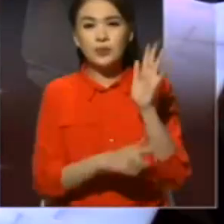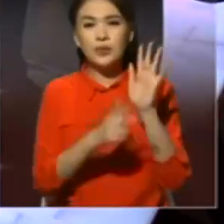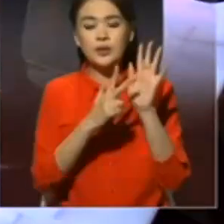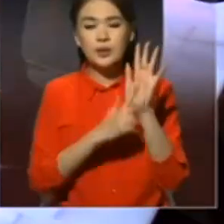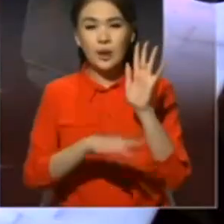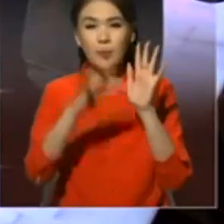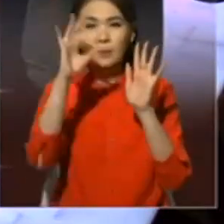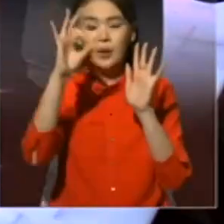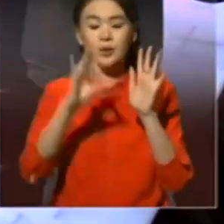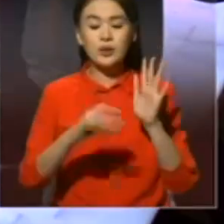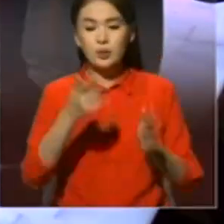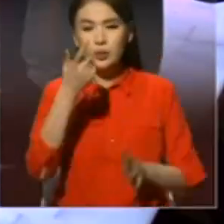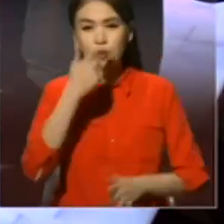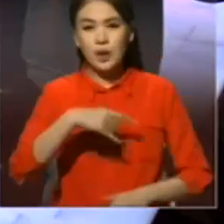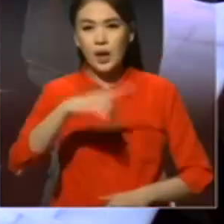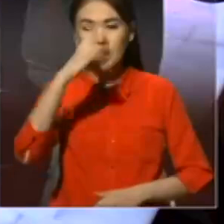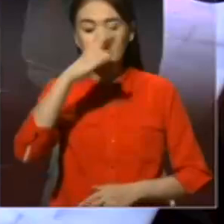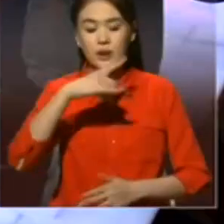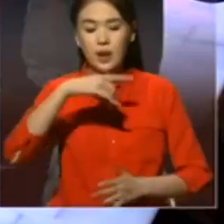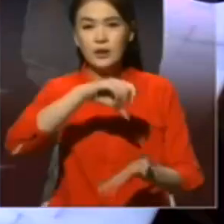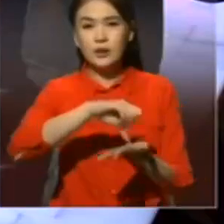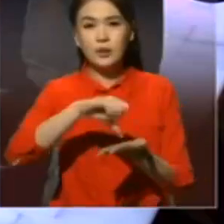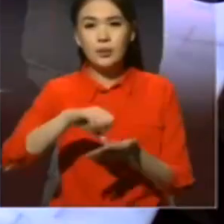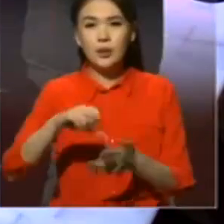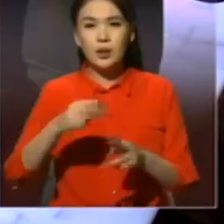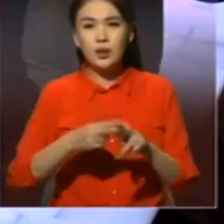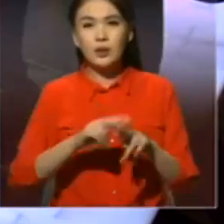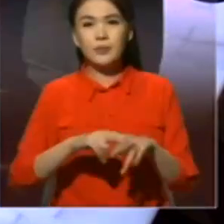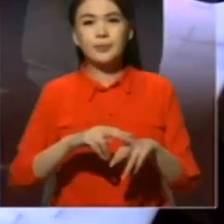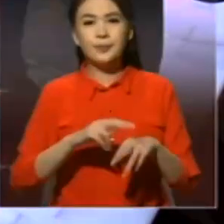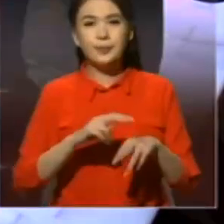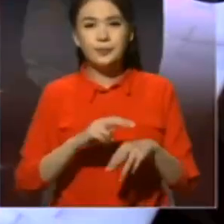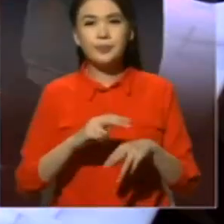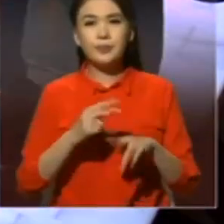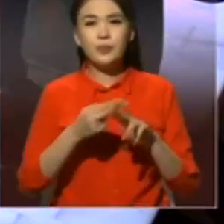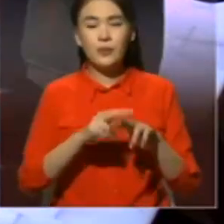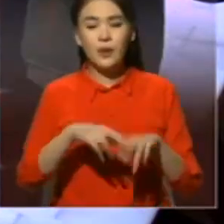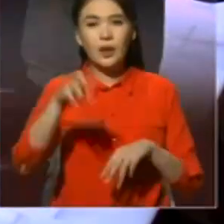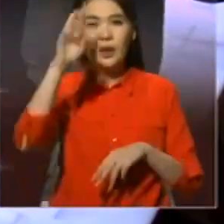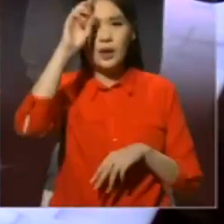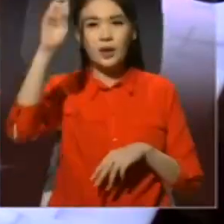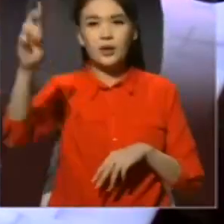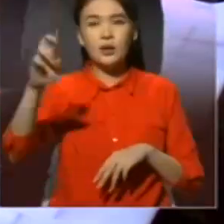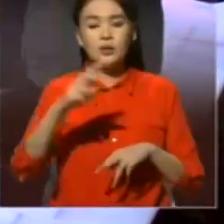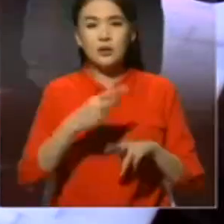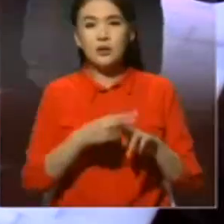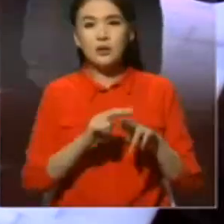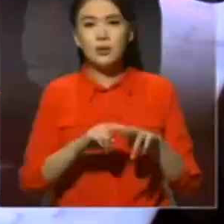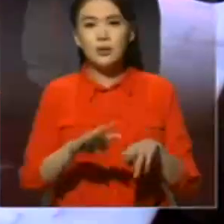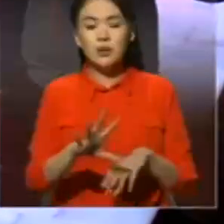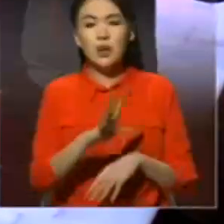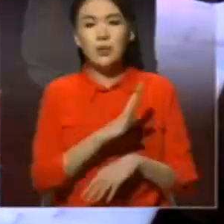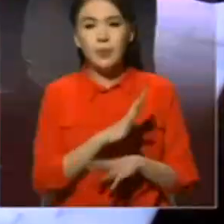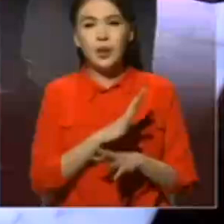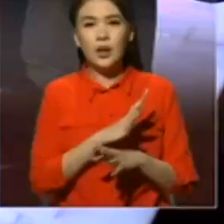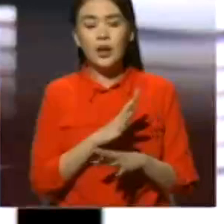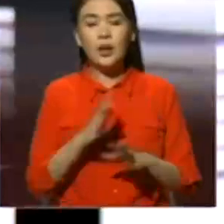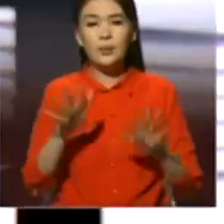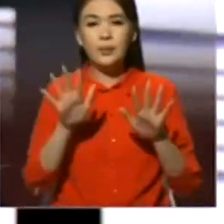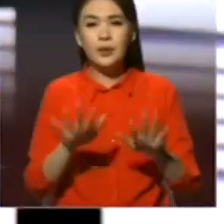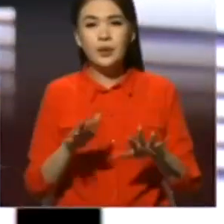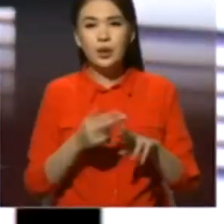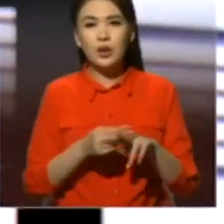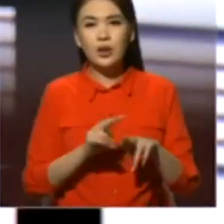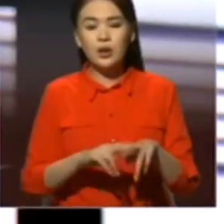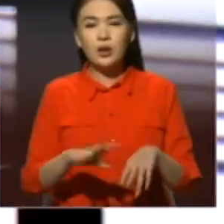80% өзін Қазақстан азаматым деп санайды. Ең бірінші сол мемлекетпен байланысы. Бұл жерден патриотизмді көреді. Сосын біз осы жерде қалғымыз